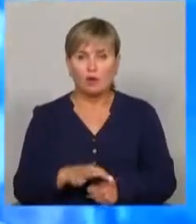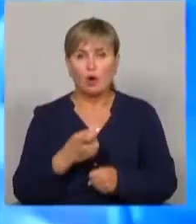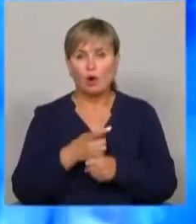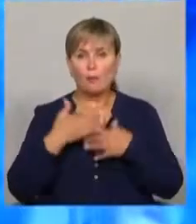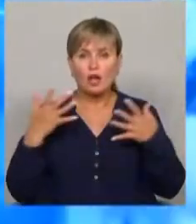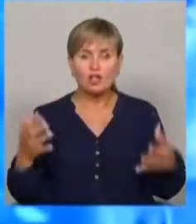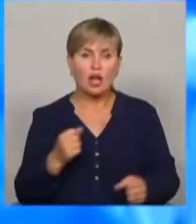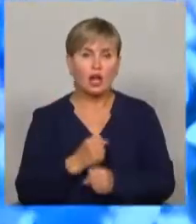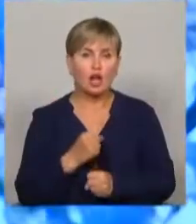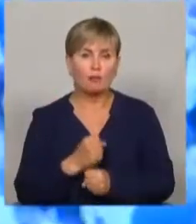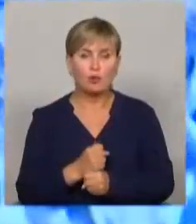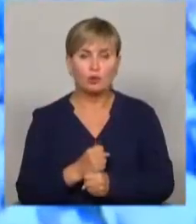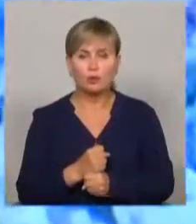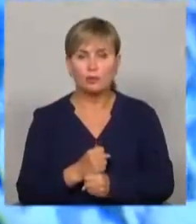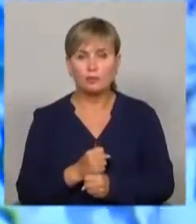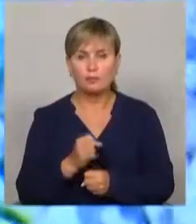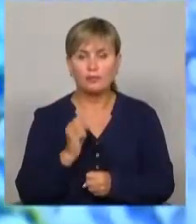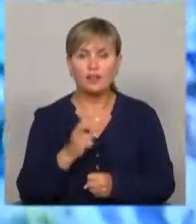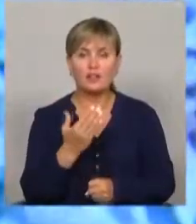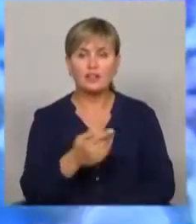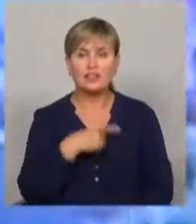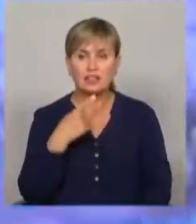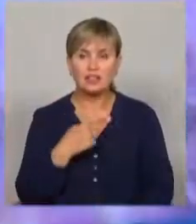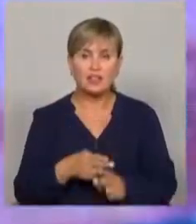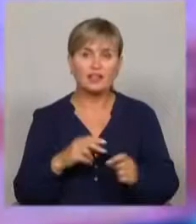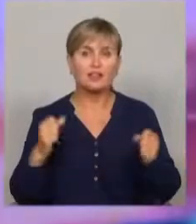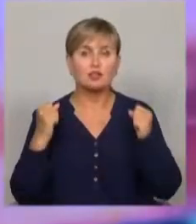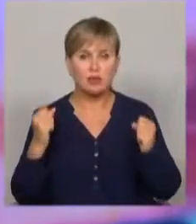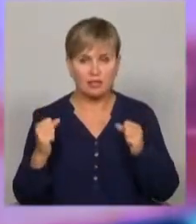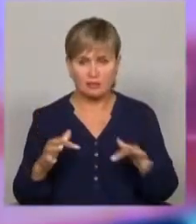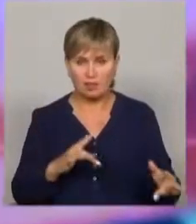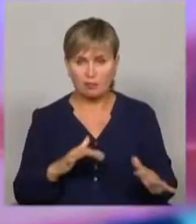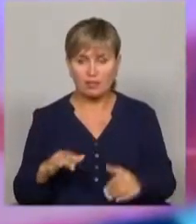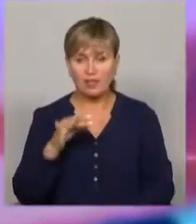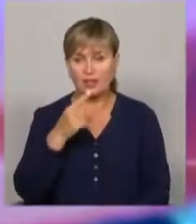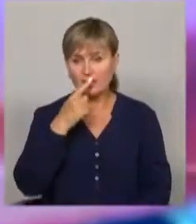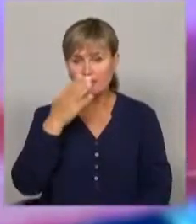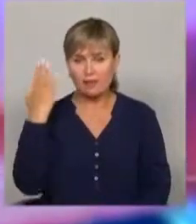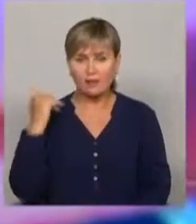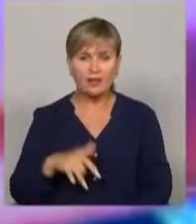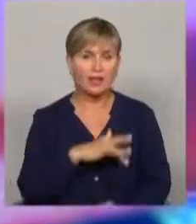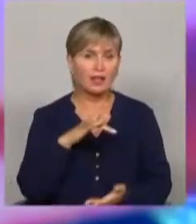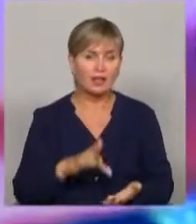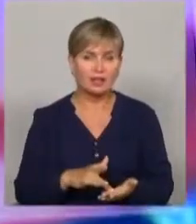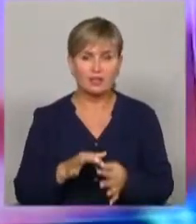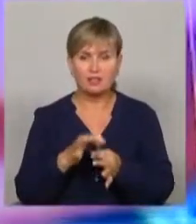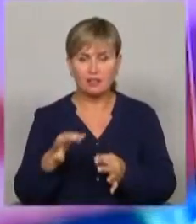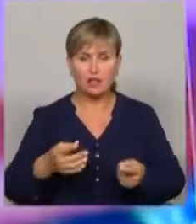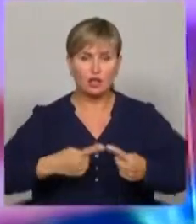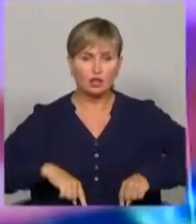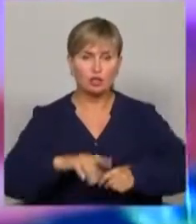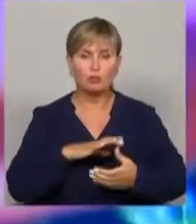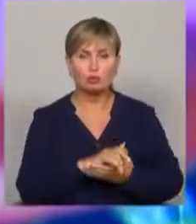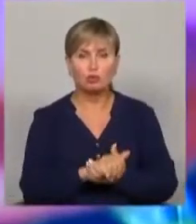большая работа. Как вот вы только что сказали, это спортивные мероприятия. Вот недавно городским филиалом Ассоциации был организован